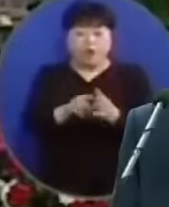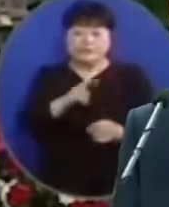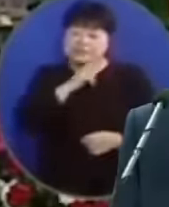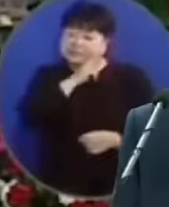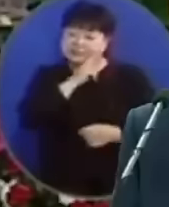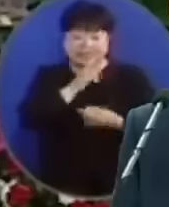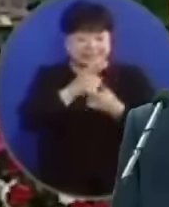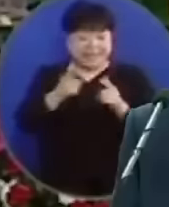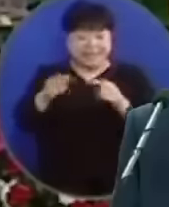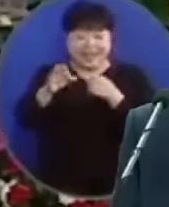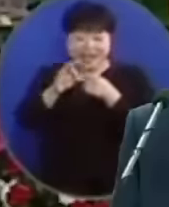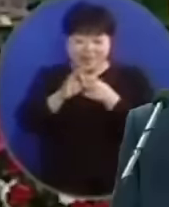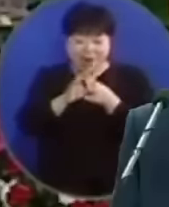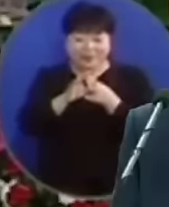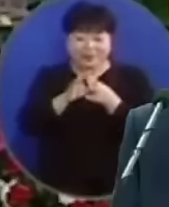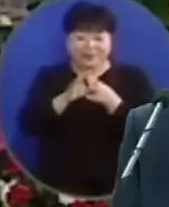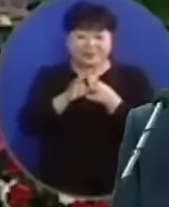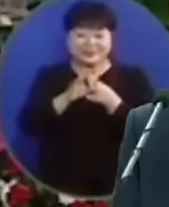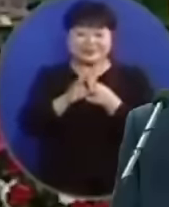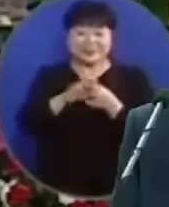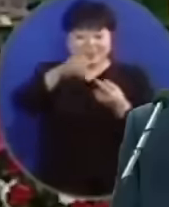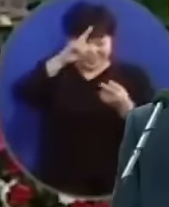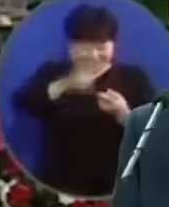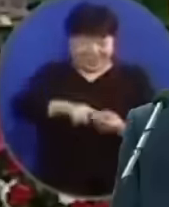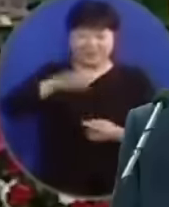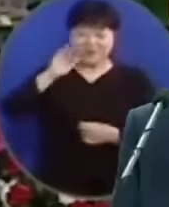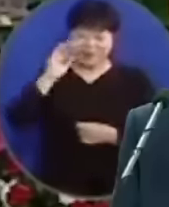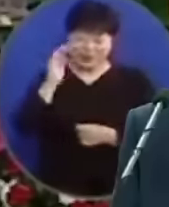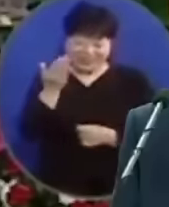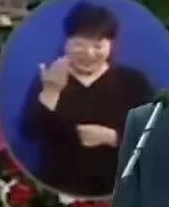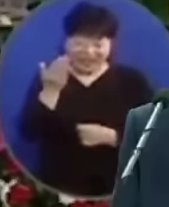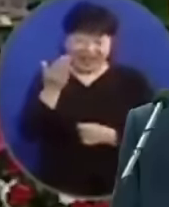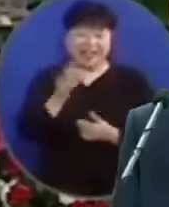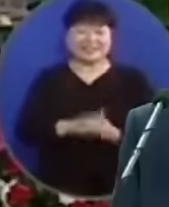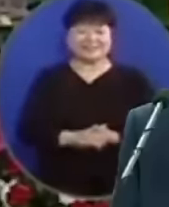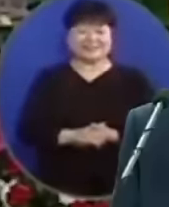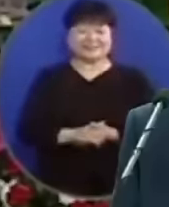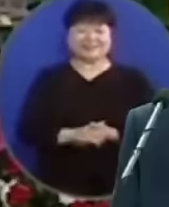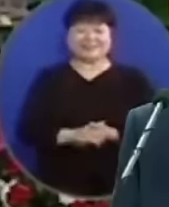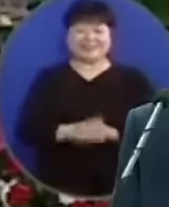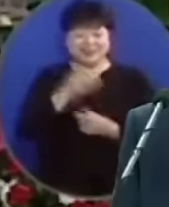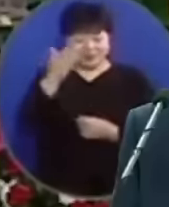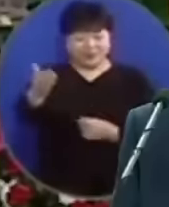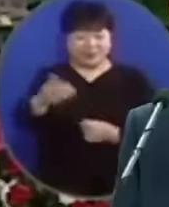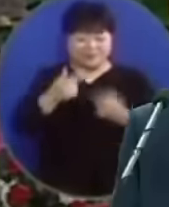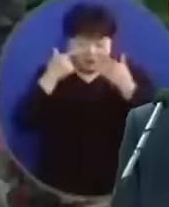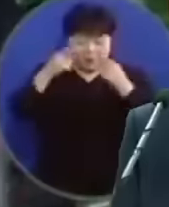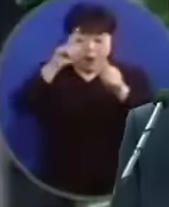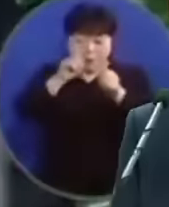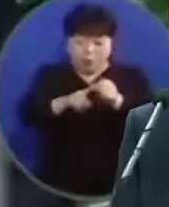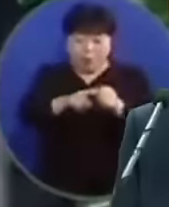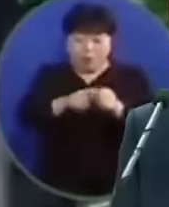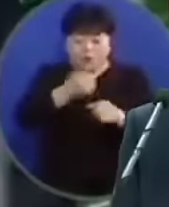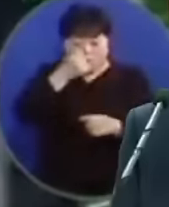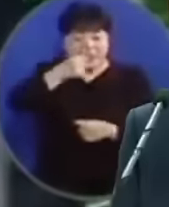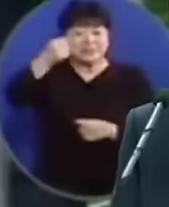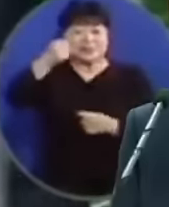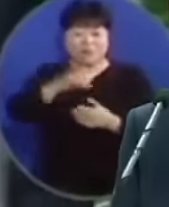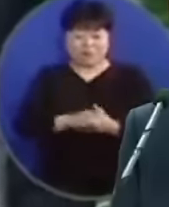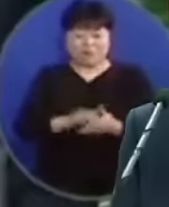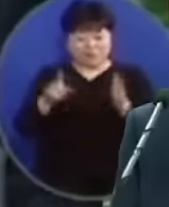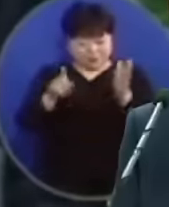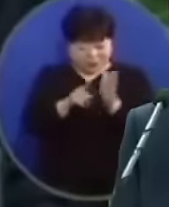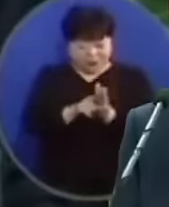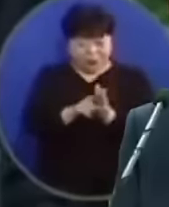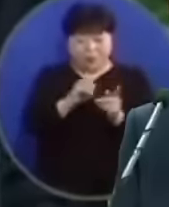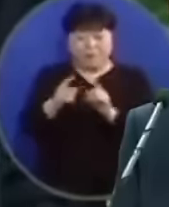의심하지 아니하면 그대로 되리라. 그러므로 여러분이 분명한 목표 있는 꿈을 가지고